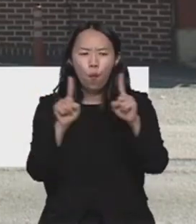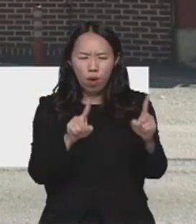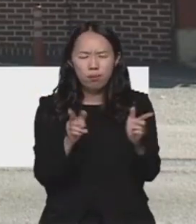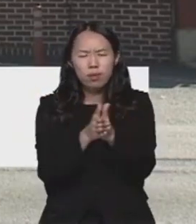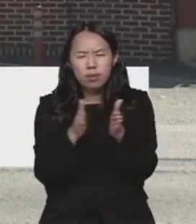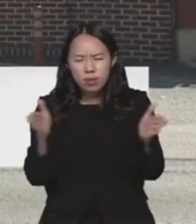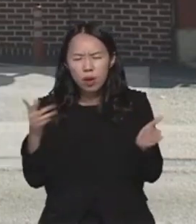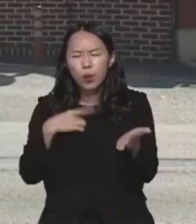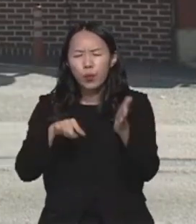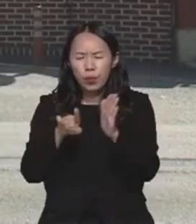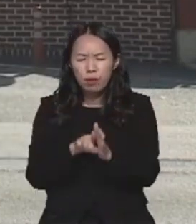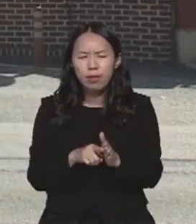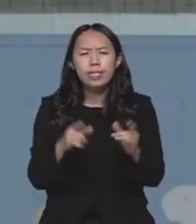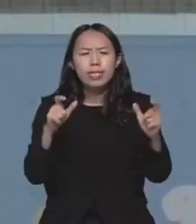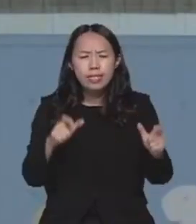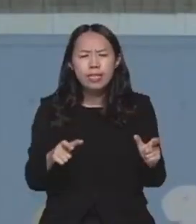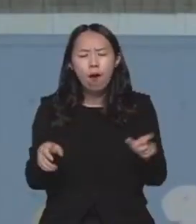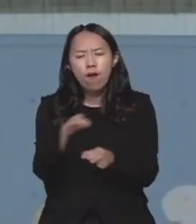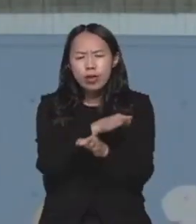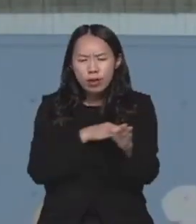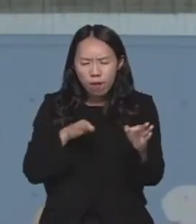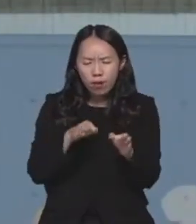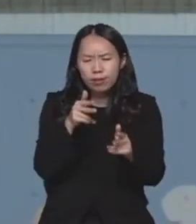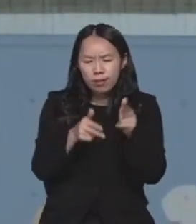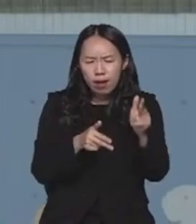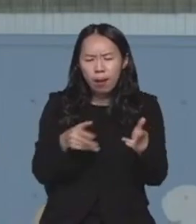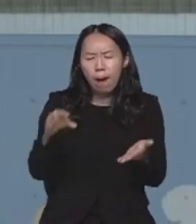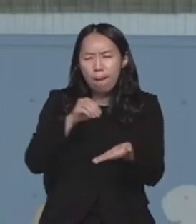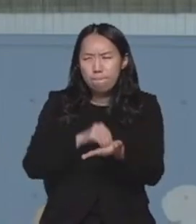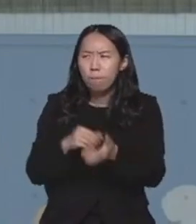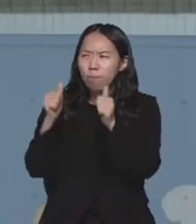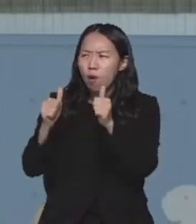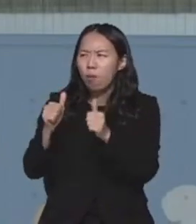이루어지도록 지역 경제산업 와 의견을 모아 법원에 호소하기로 했습니다